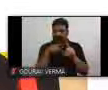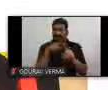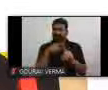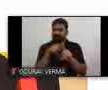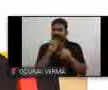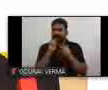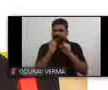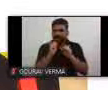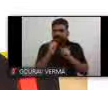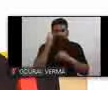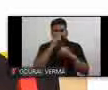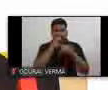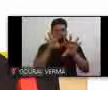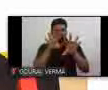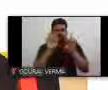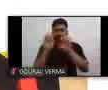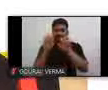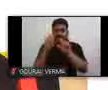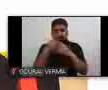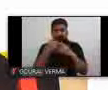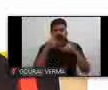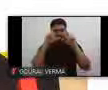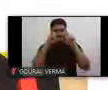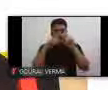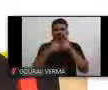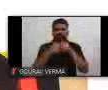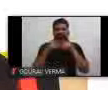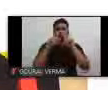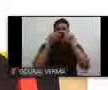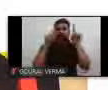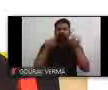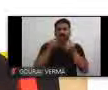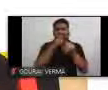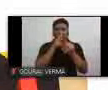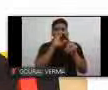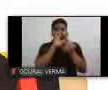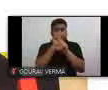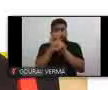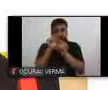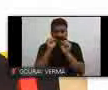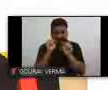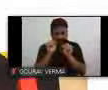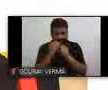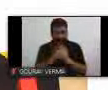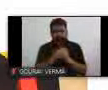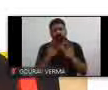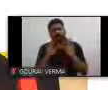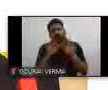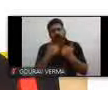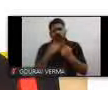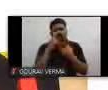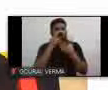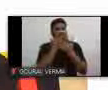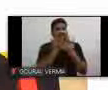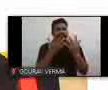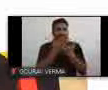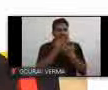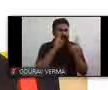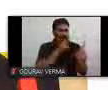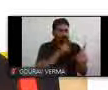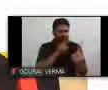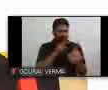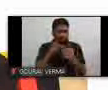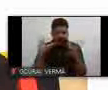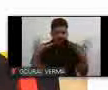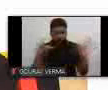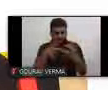फेशियल रिकग्निशन, पिक्चर और सिंबल आइडेंटिफिकेशन और एबिलिटी टू विजुअली लोकेट एन आइटम फ्रॉम ए ग्रुपिंग.